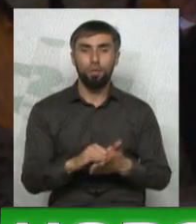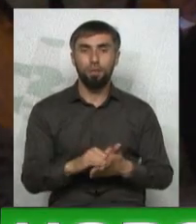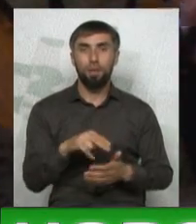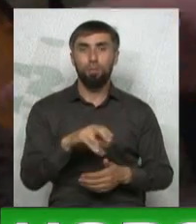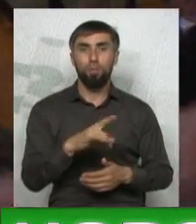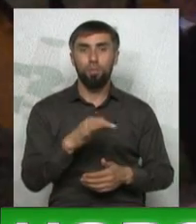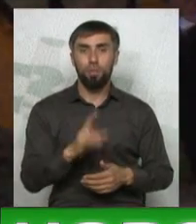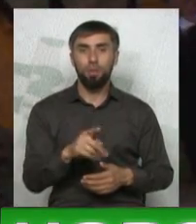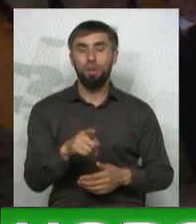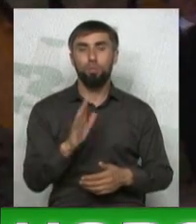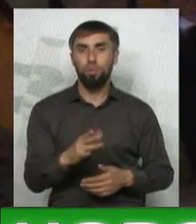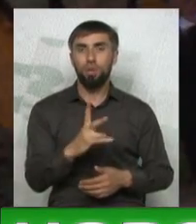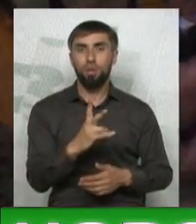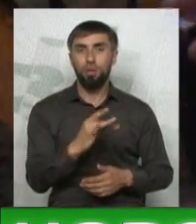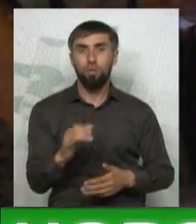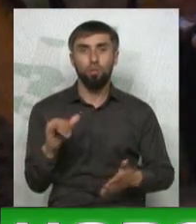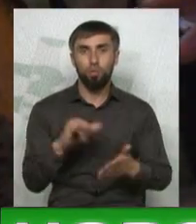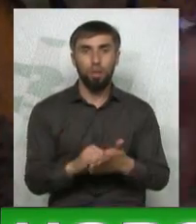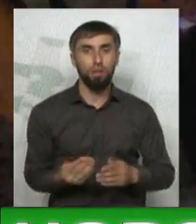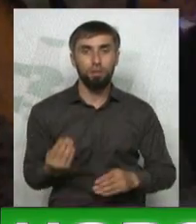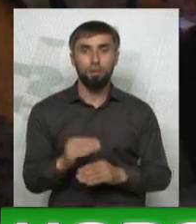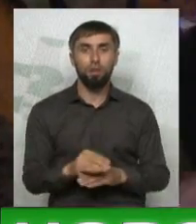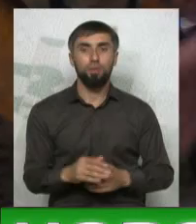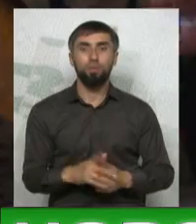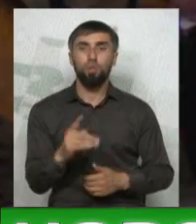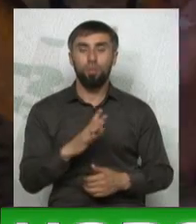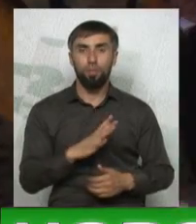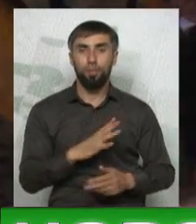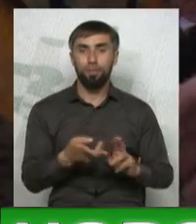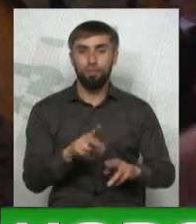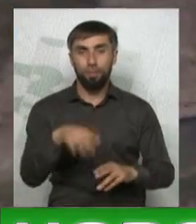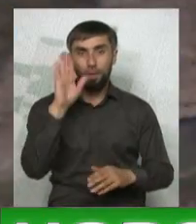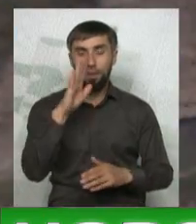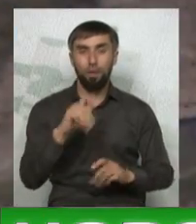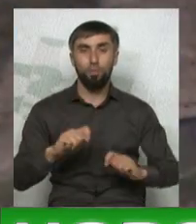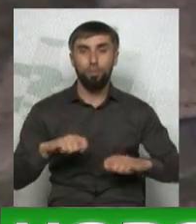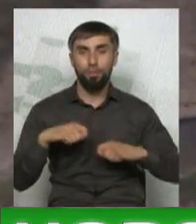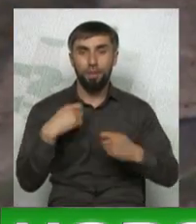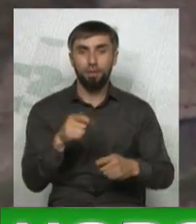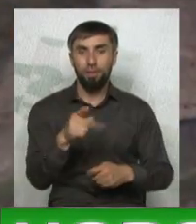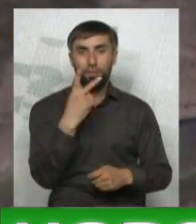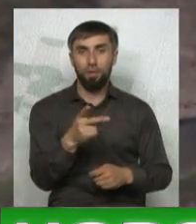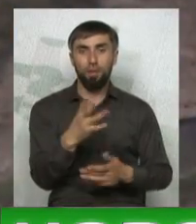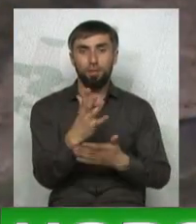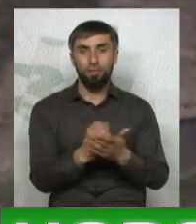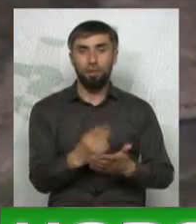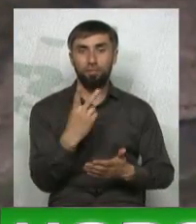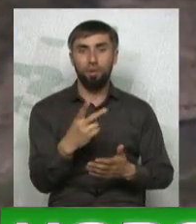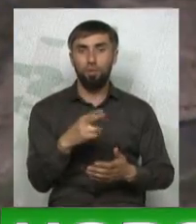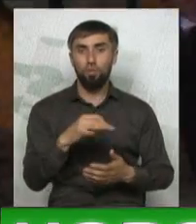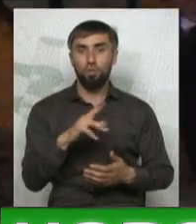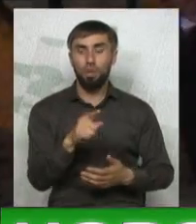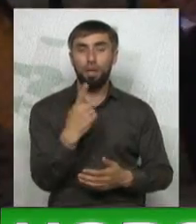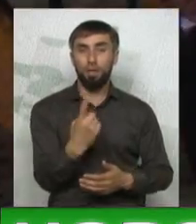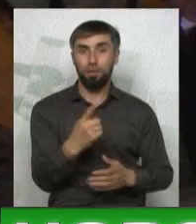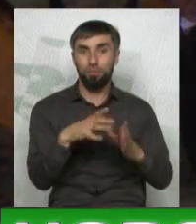переходники, дополнительные насосы, дополнительные устройства, чтобы эта вода подавалась. Вон те резервуары, каждый